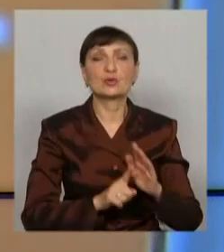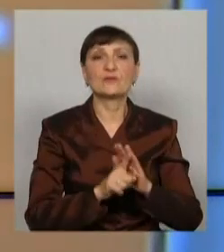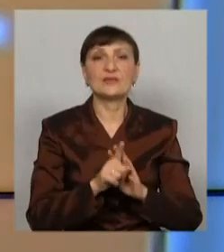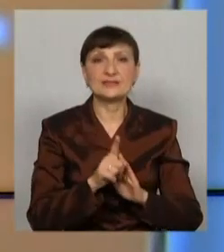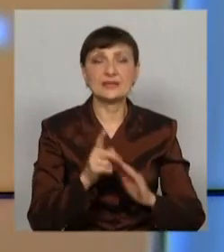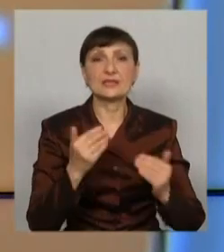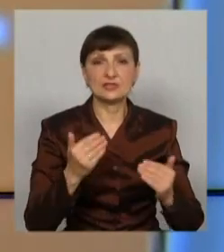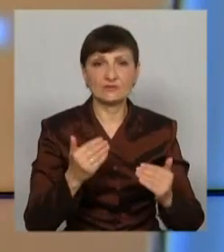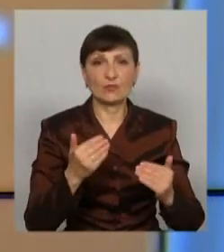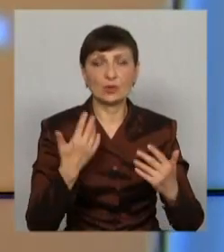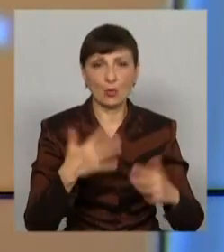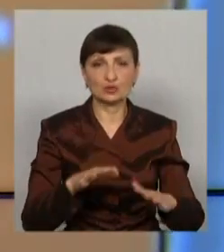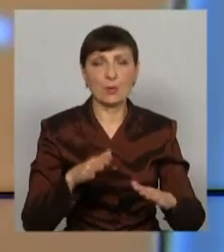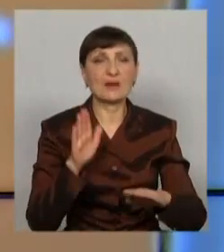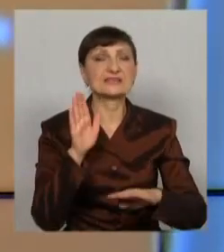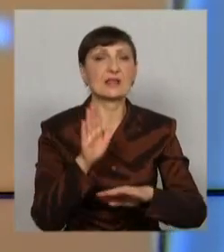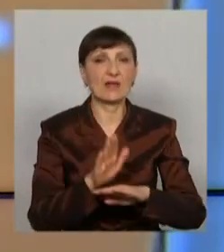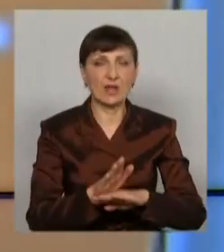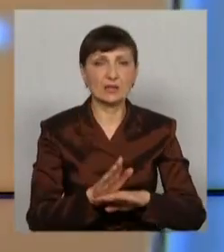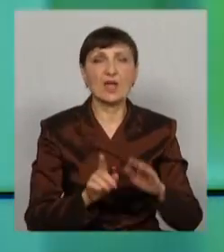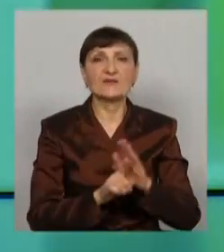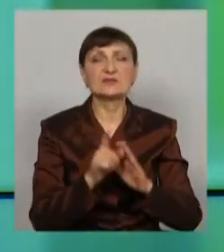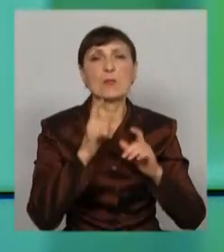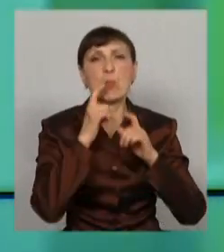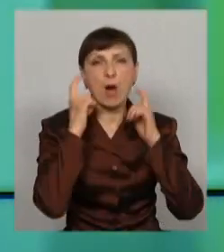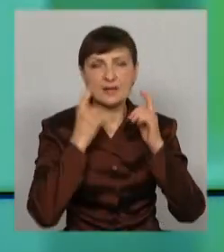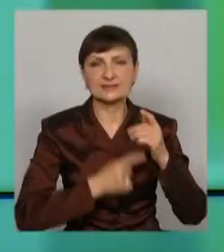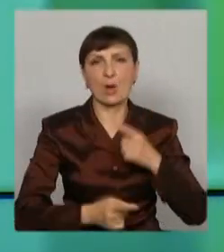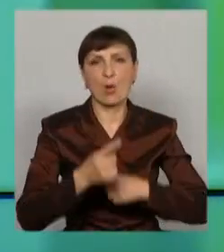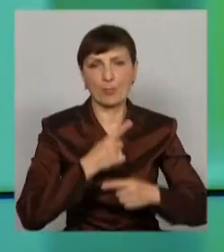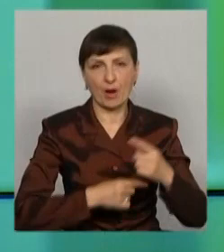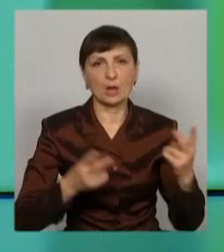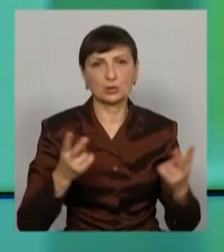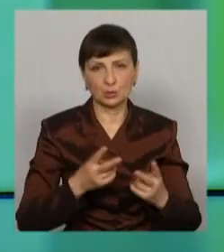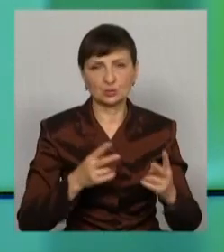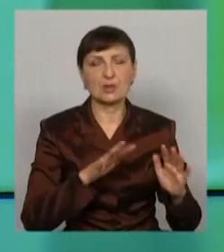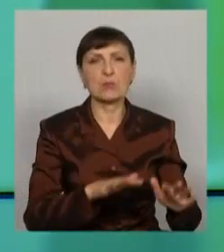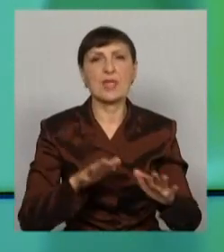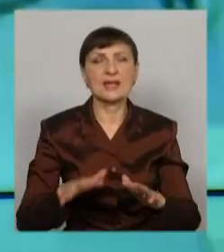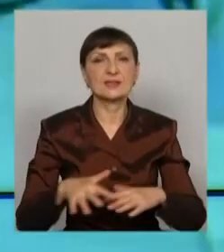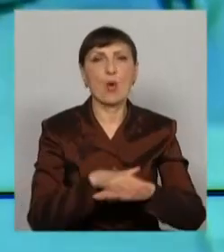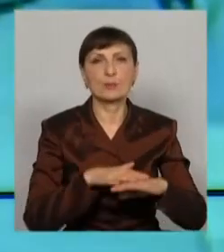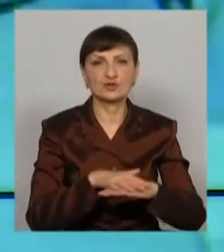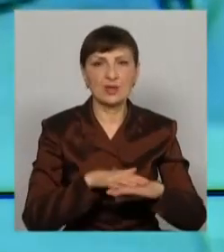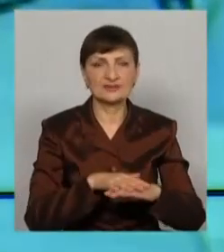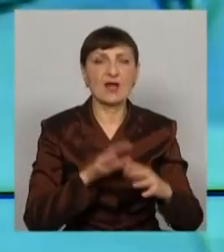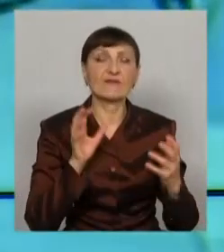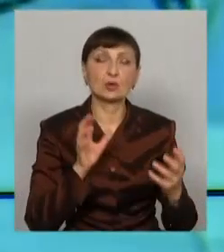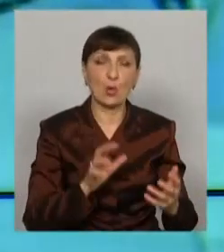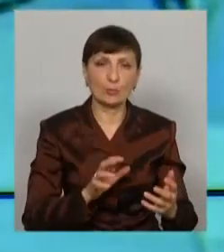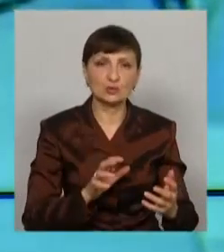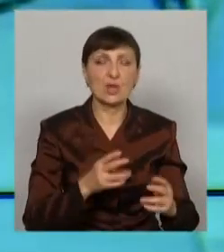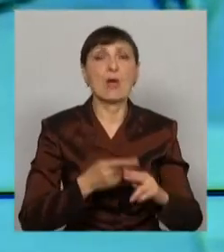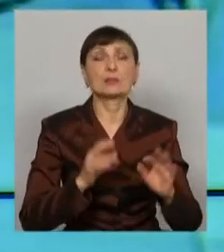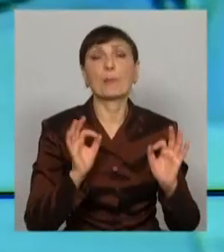вот сегодня вышло постановление, введение масочного режима в местах, общественных местах, в общественном транспорте,